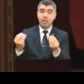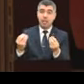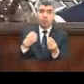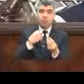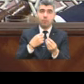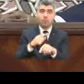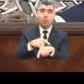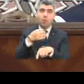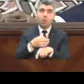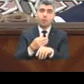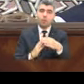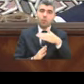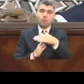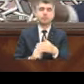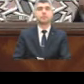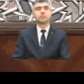انتهى التوقيت سيد الوزير.